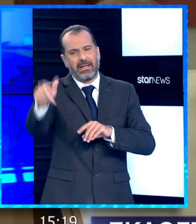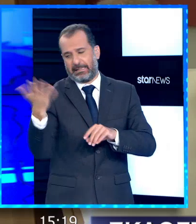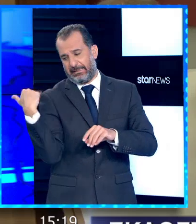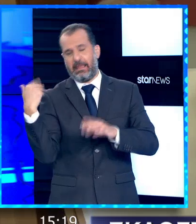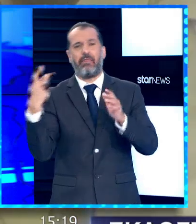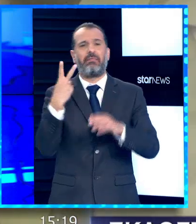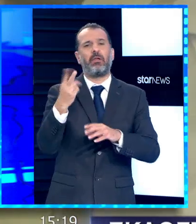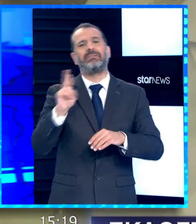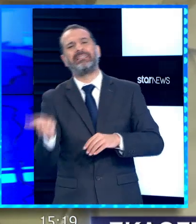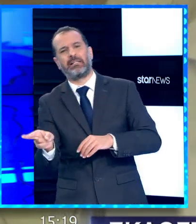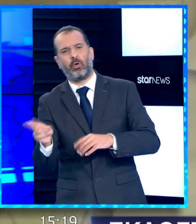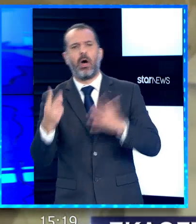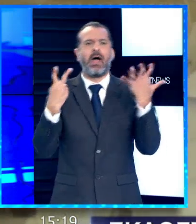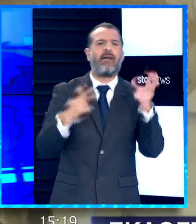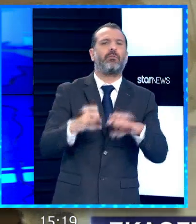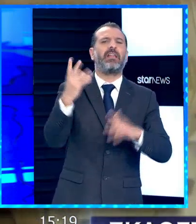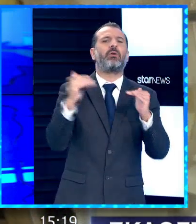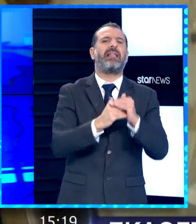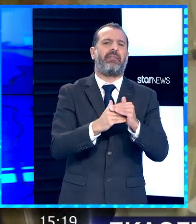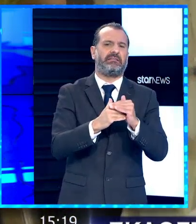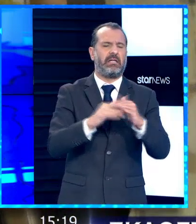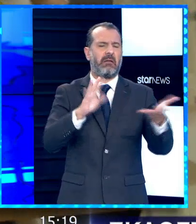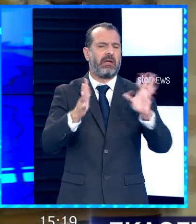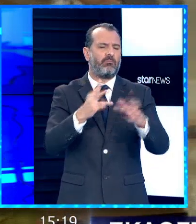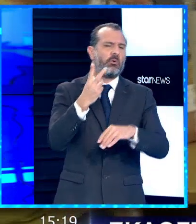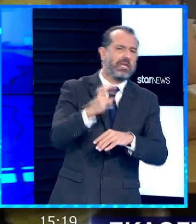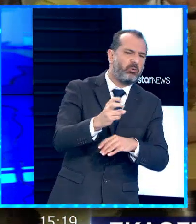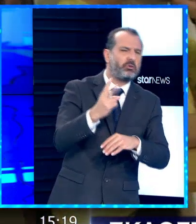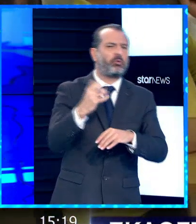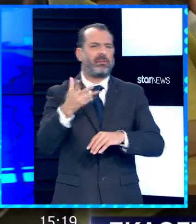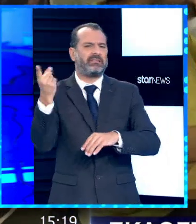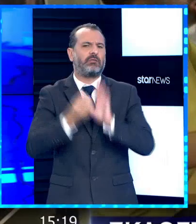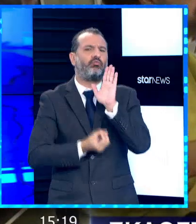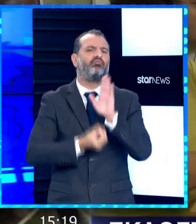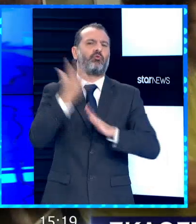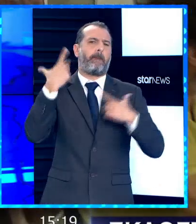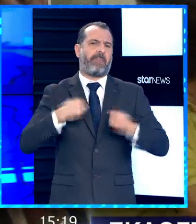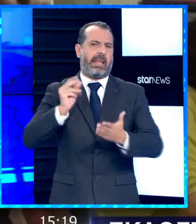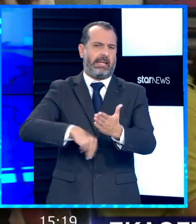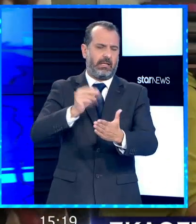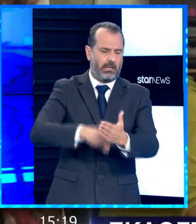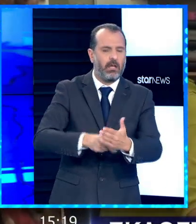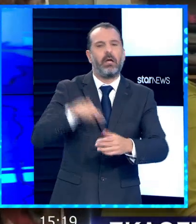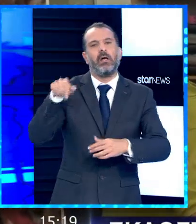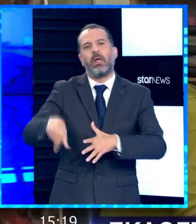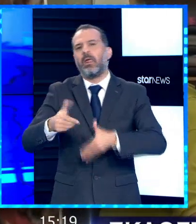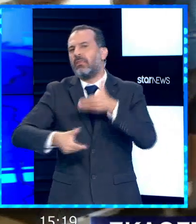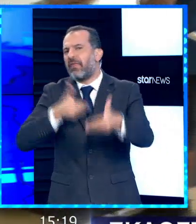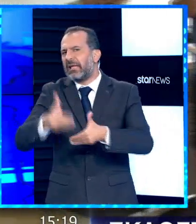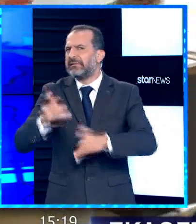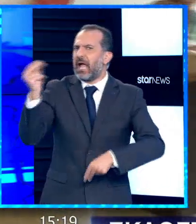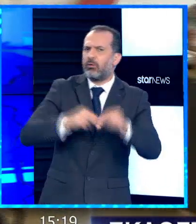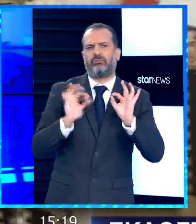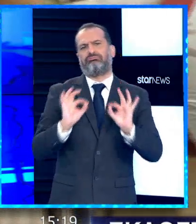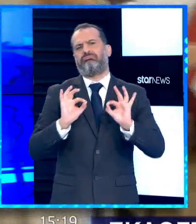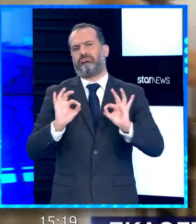ψηφίσει περίπου 72.000 πολίτες, με ένα 20-25% να είναι νέα μέλη. Η εκλογική διαδικασία εξελίσσεται χωρίς ιδιαίτερα